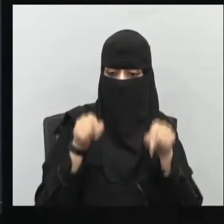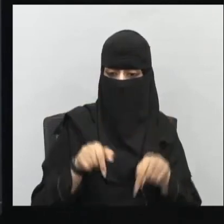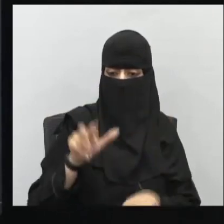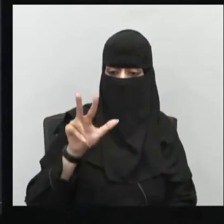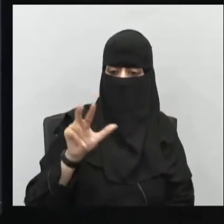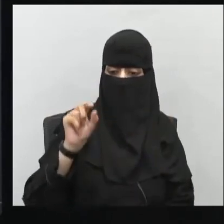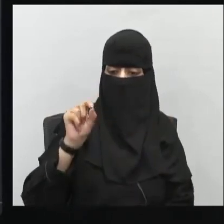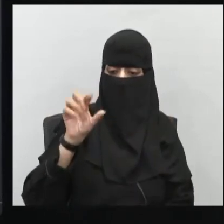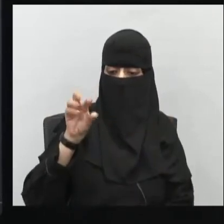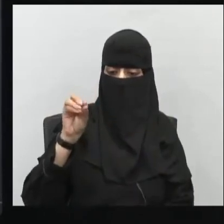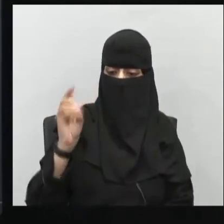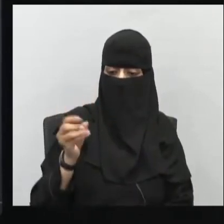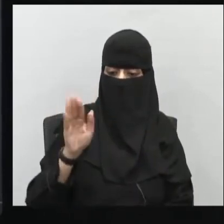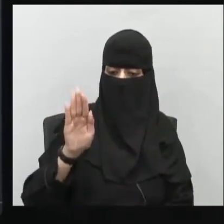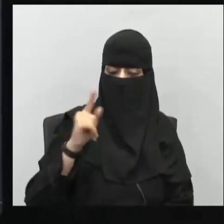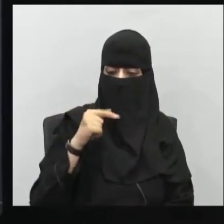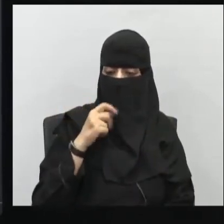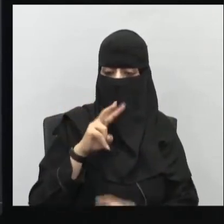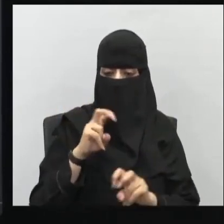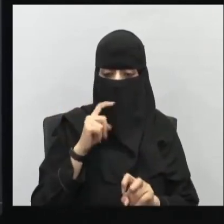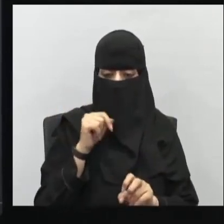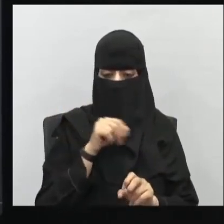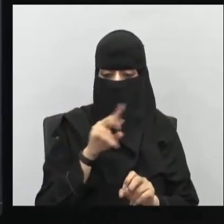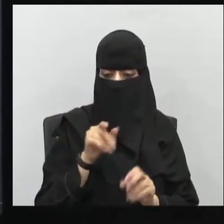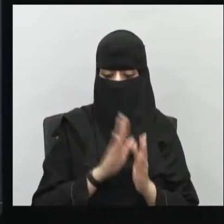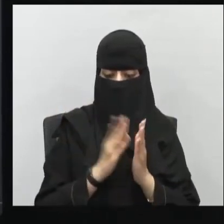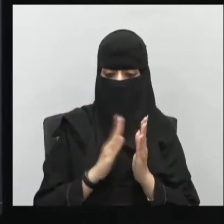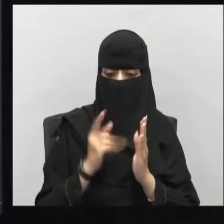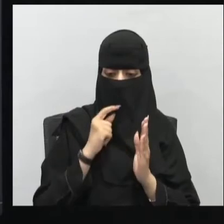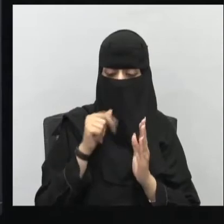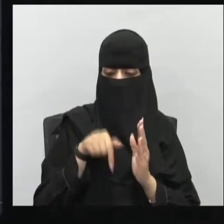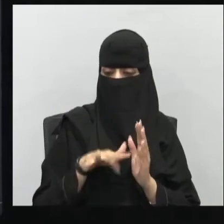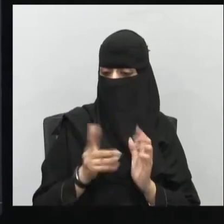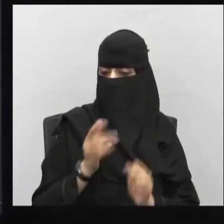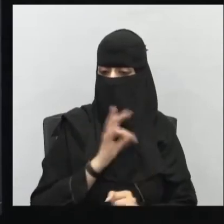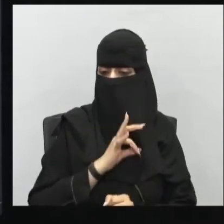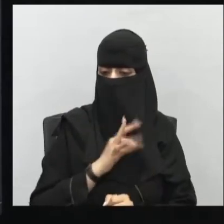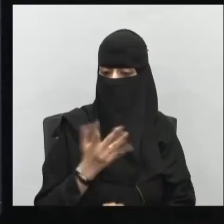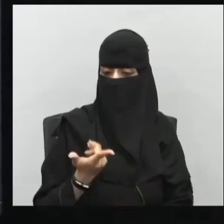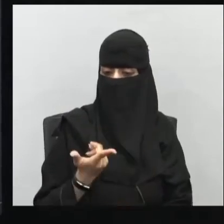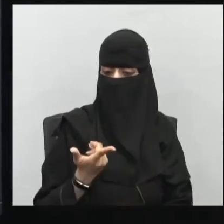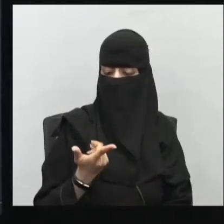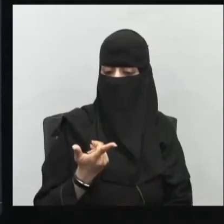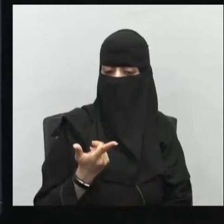الفهرس، والمقصود بالفهرس هو دليل الكتاب، يا ترى ما فائدته؟